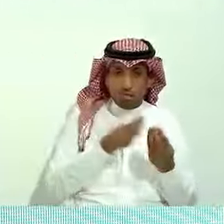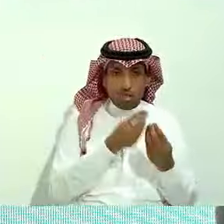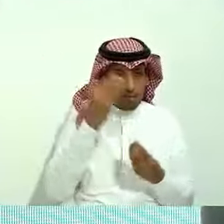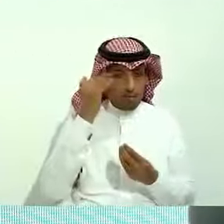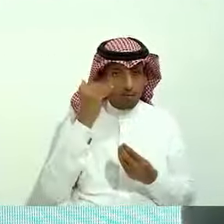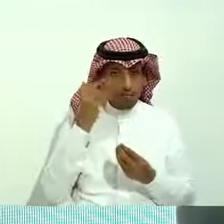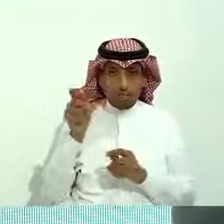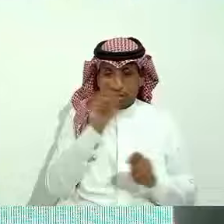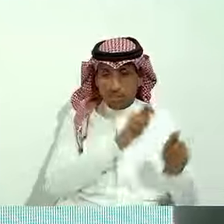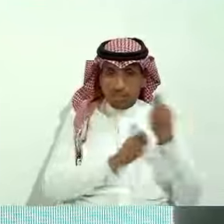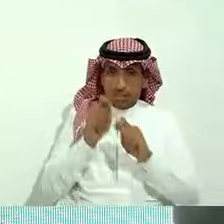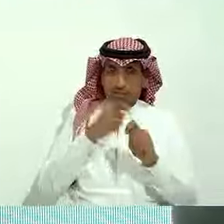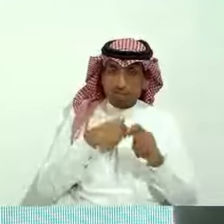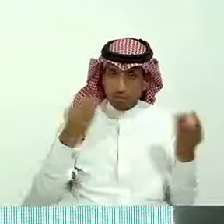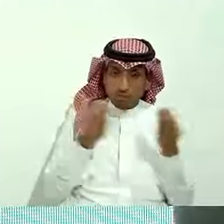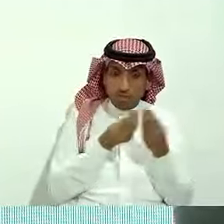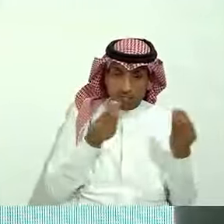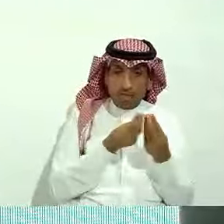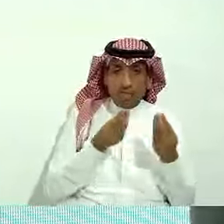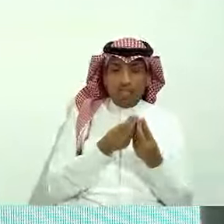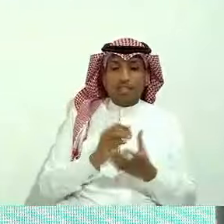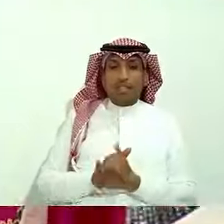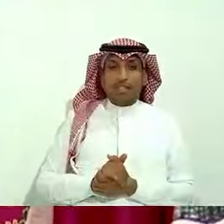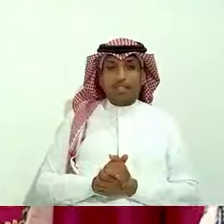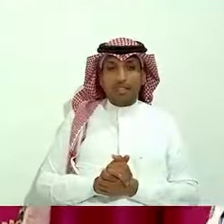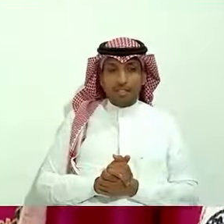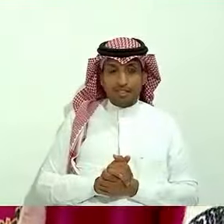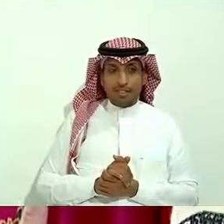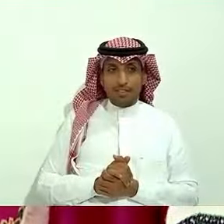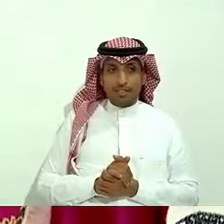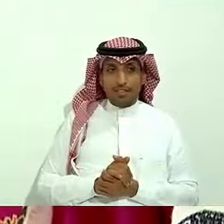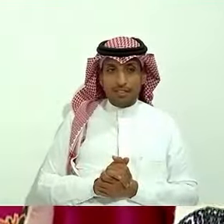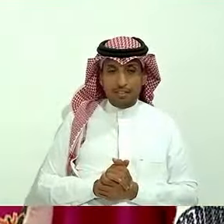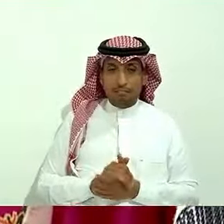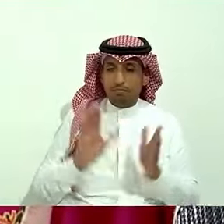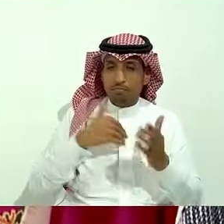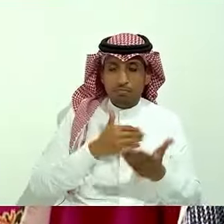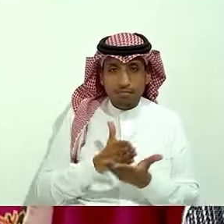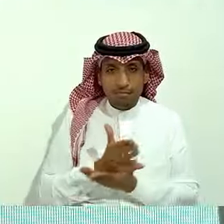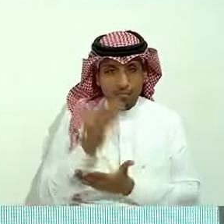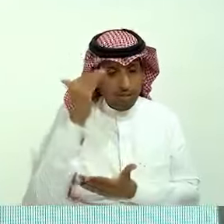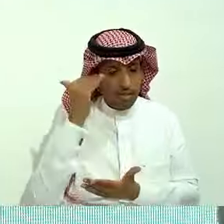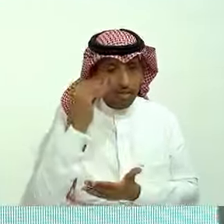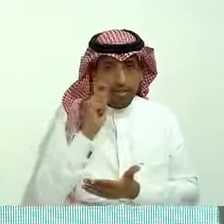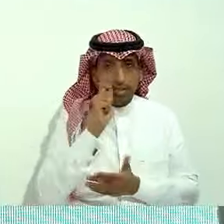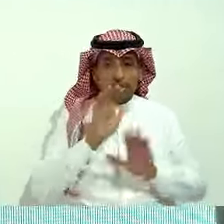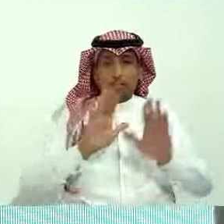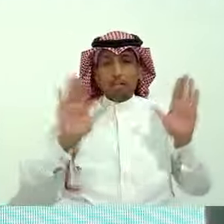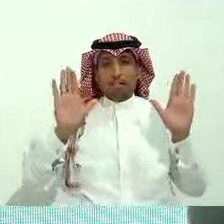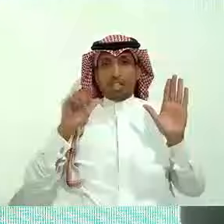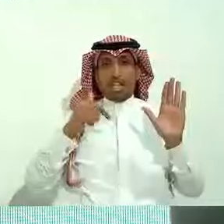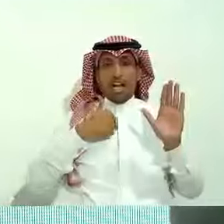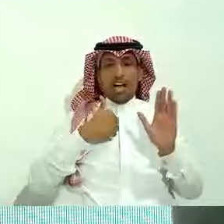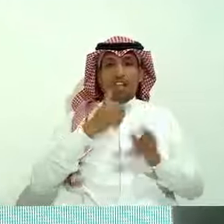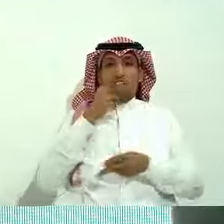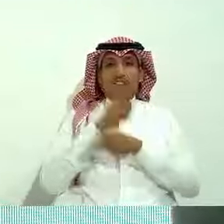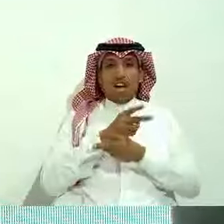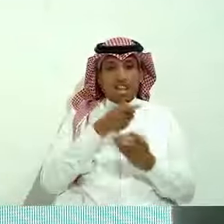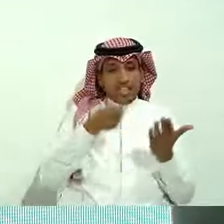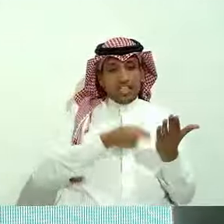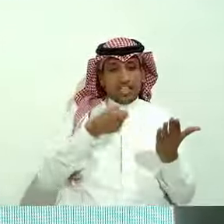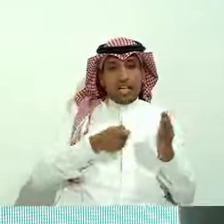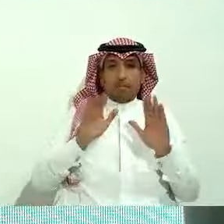يبونك تسوين خط رجالي مستوحى من الارث والعلم اللي موجود. انا لا عندي خط رجالي ولا خط نسائي الان، انا بتفرغ للكتابه.